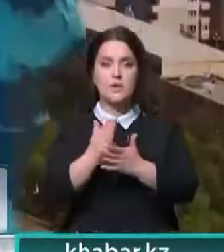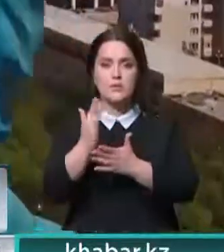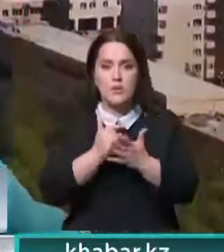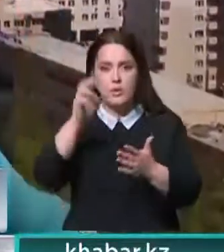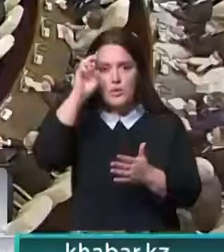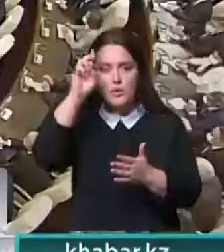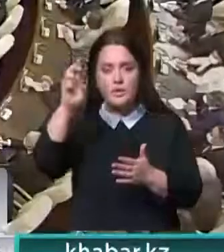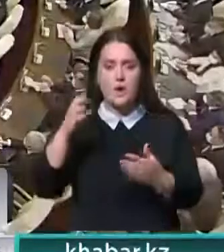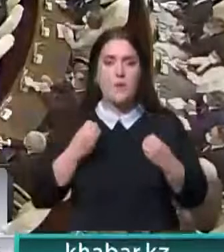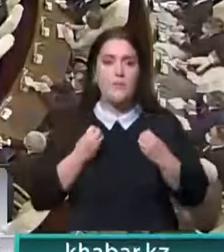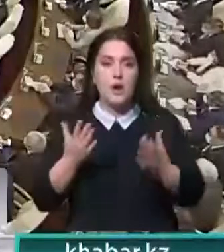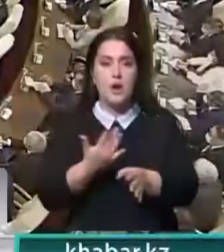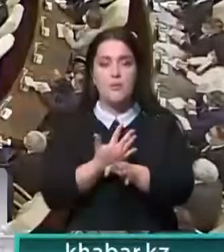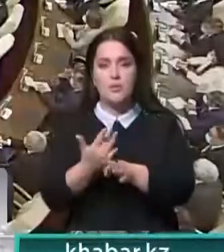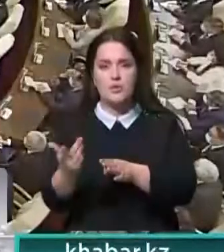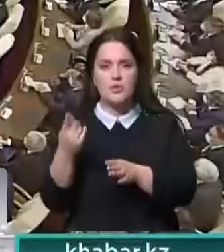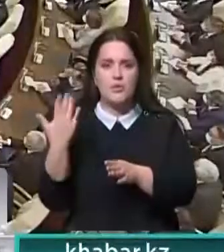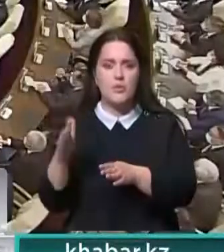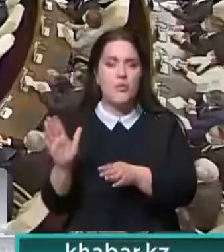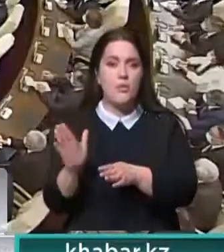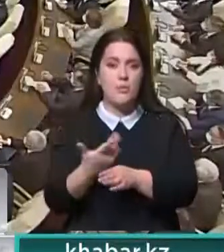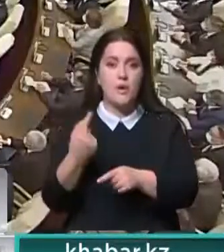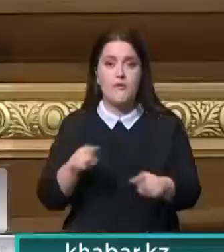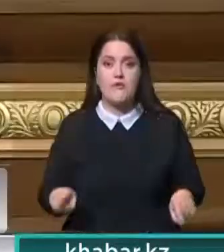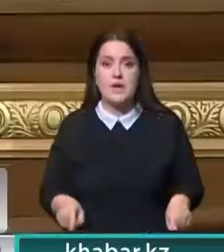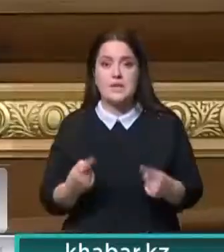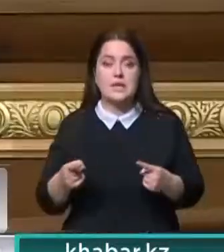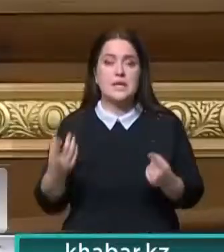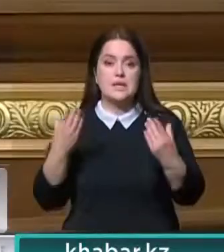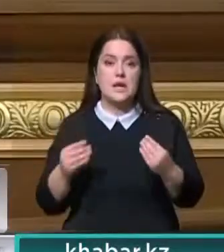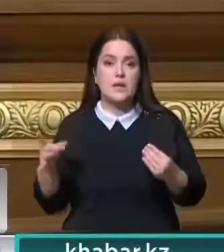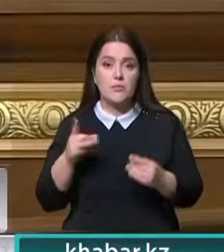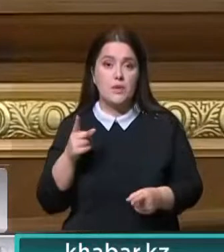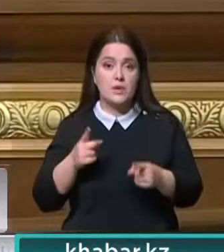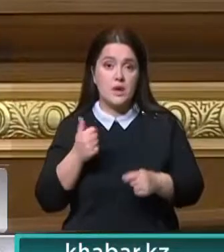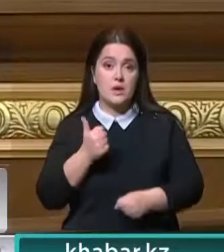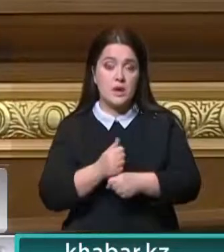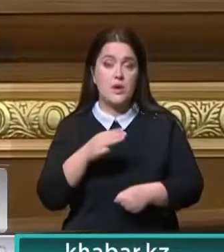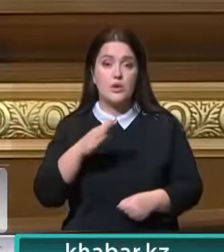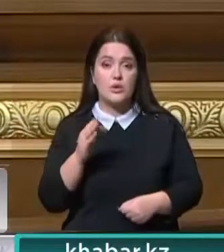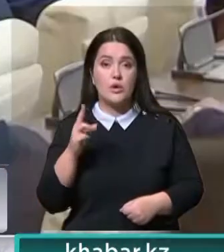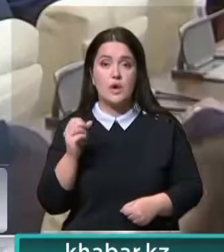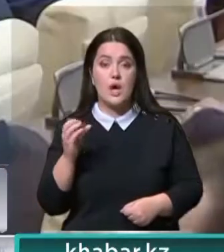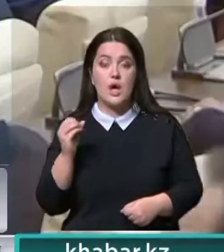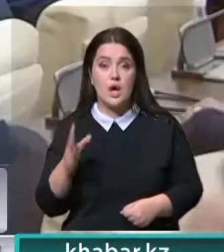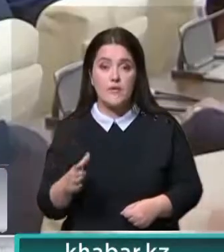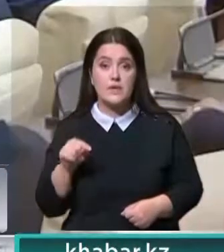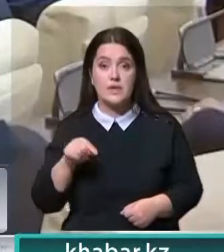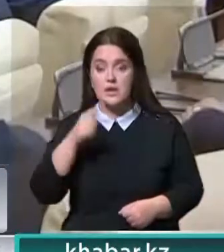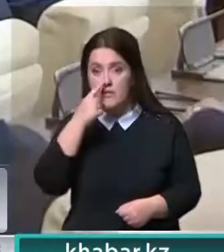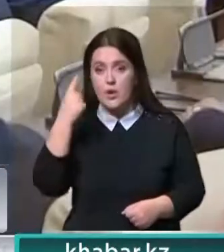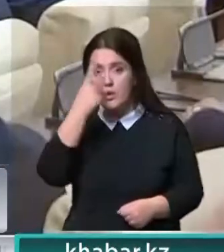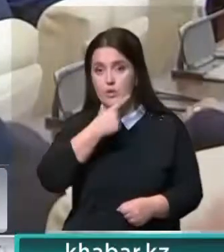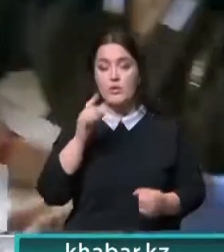государственных праздников, однако чуть позже его упразднили. Возродить День Республики предложил действующий глава государства Касым-Жомарт Токаев. И с этого года этот